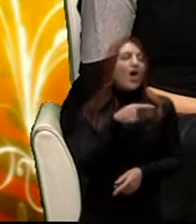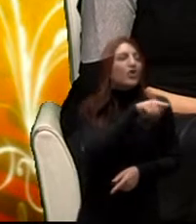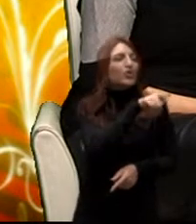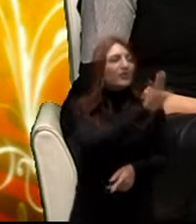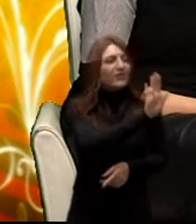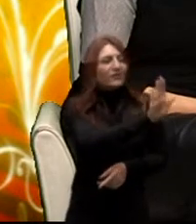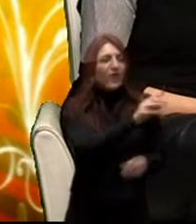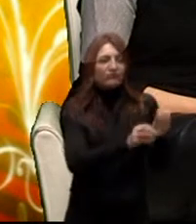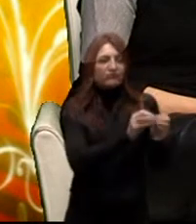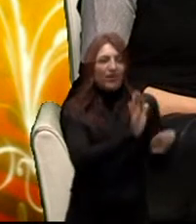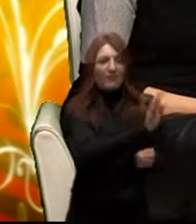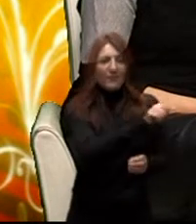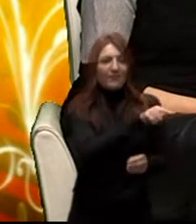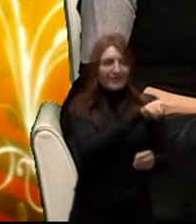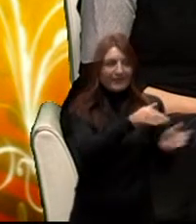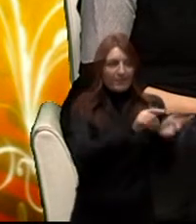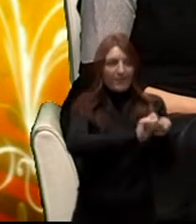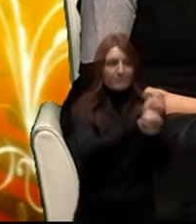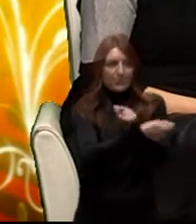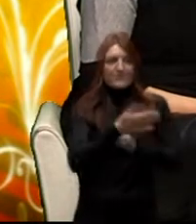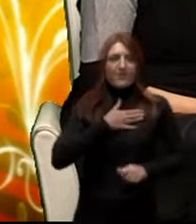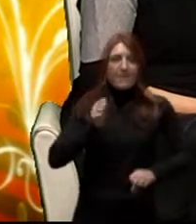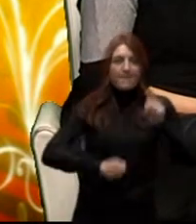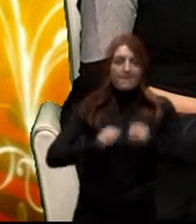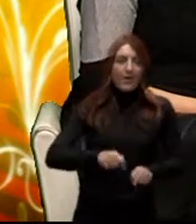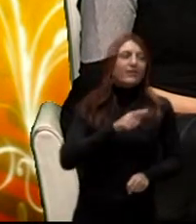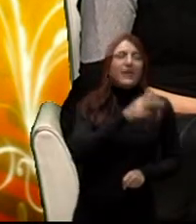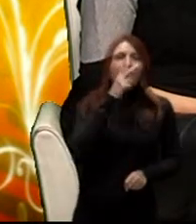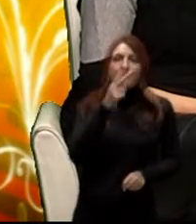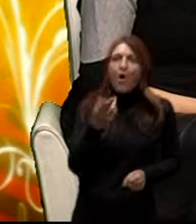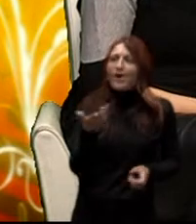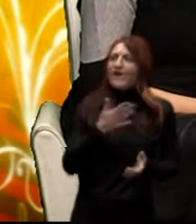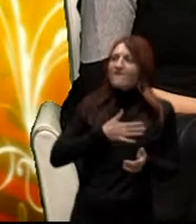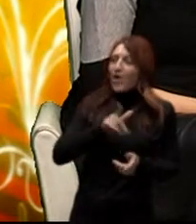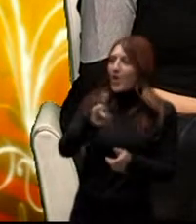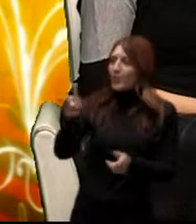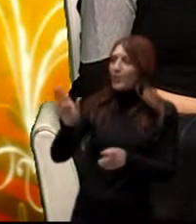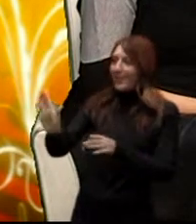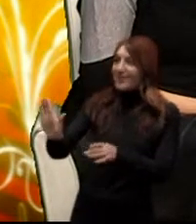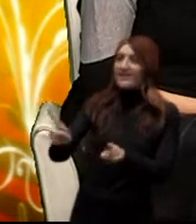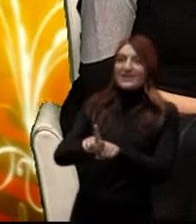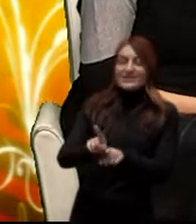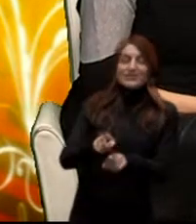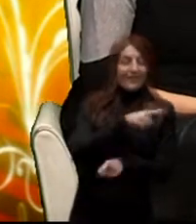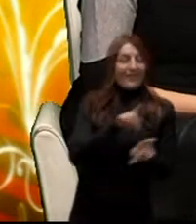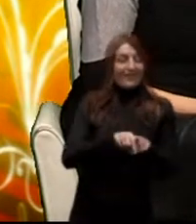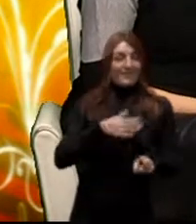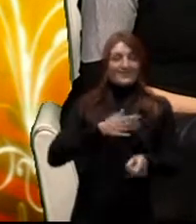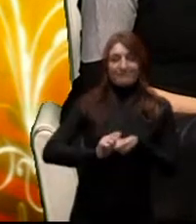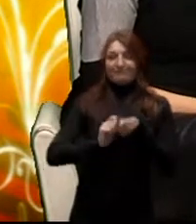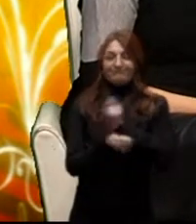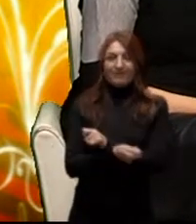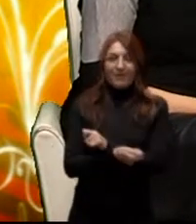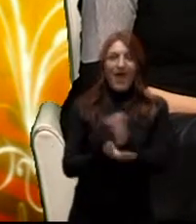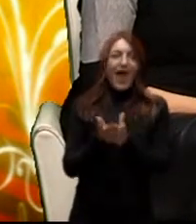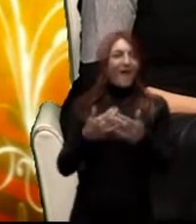njima. Znači, promijeni svoje ponašanje, pogledaj što ti želiš od drugih ljudi i onda će se i drugi ljudi s tobom htjeti družiti. Radi toga što